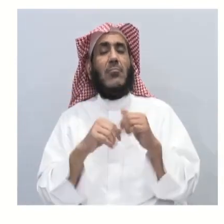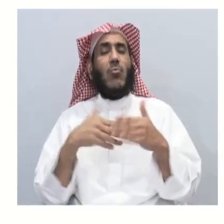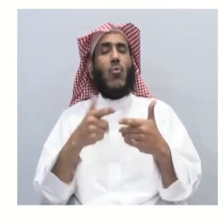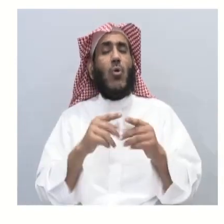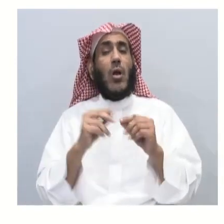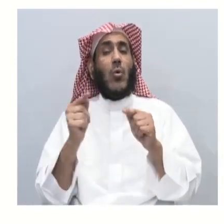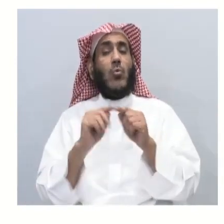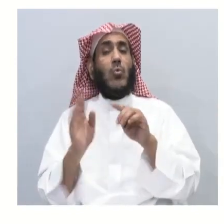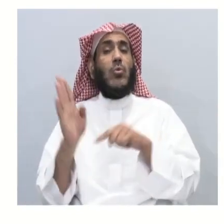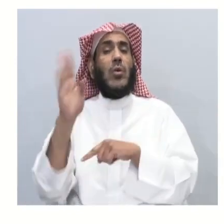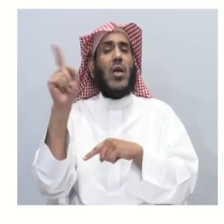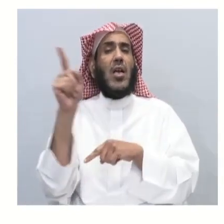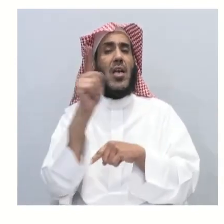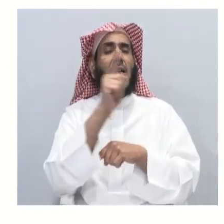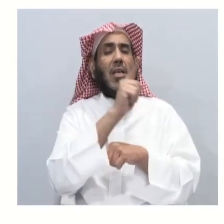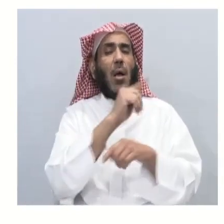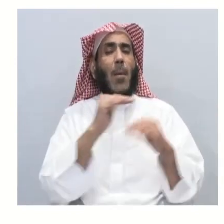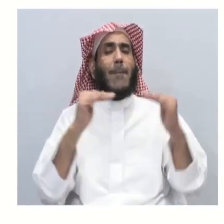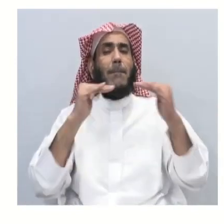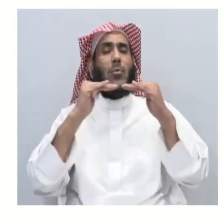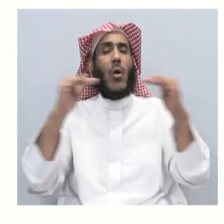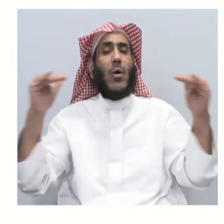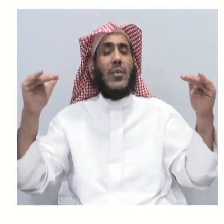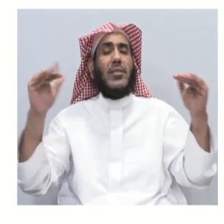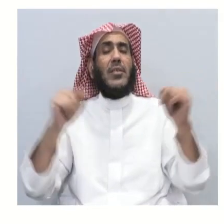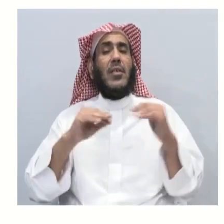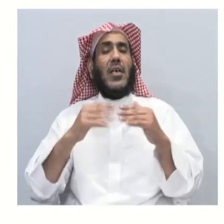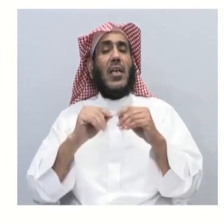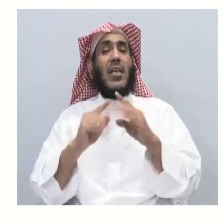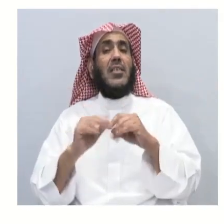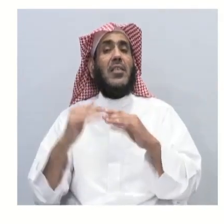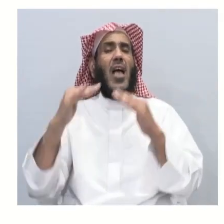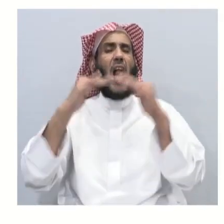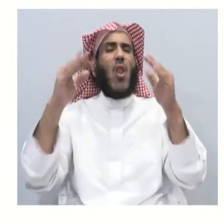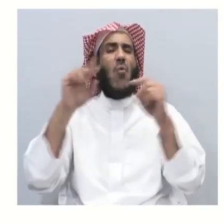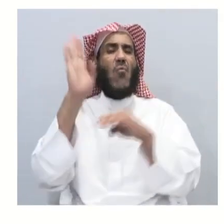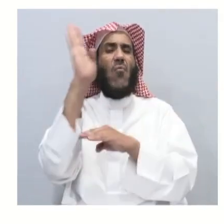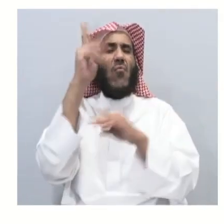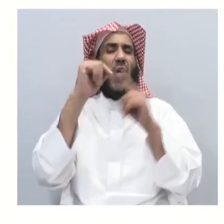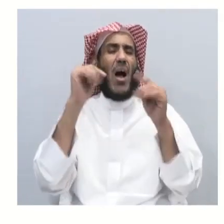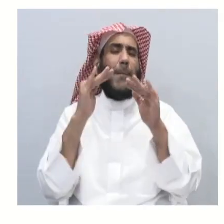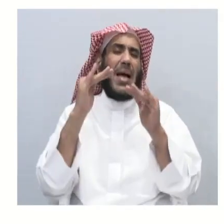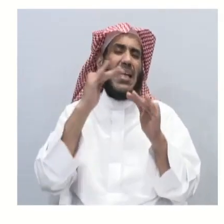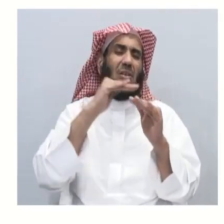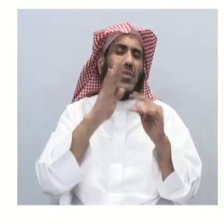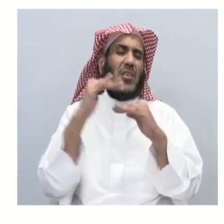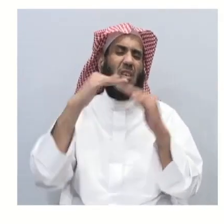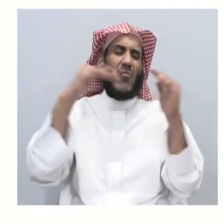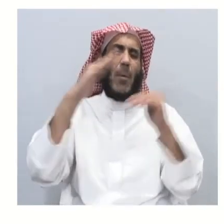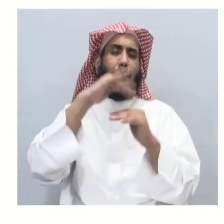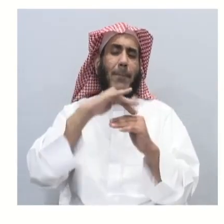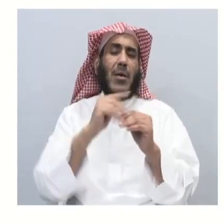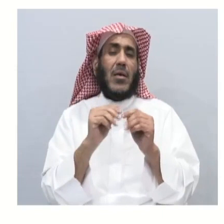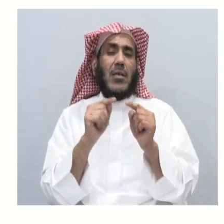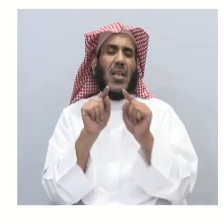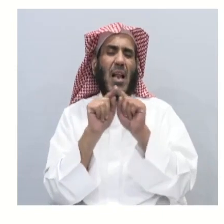الخطوط الرأسية متوازية، الأجزاء الأفقية للحروف مائلة للأسفل، المسافات